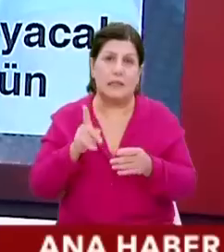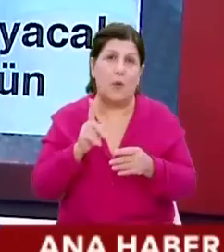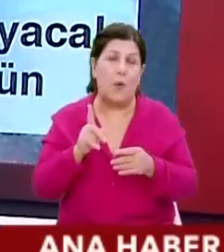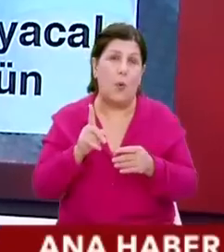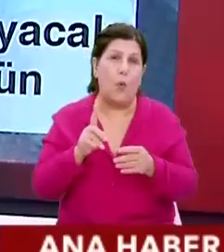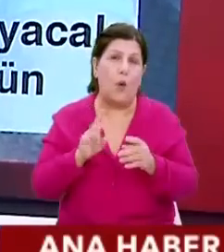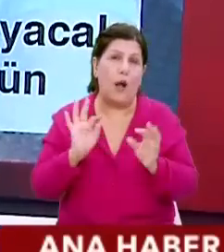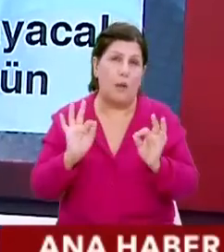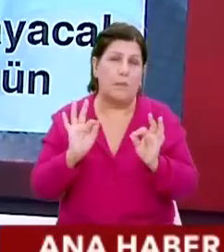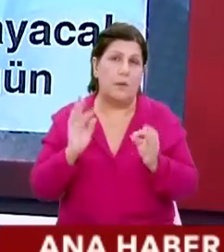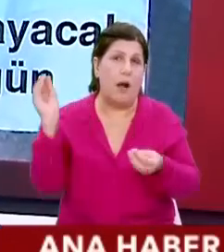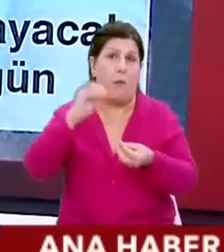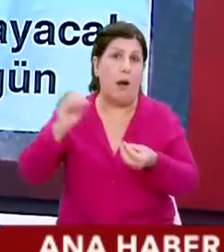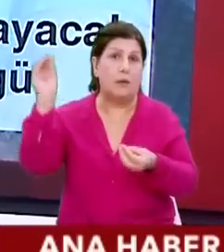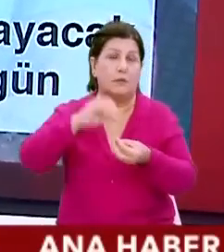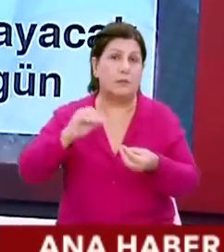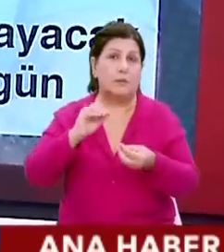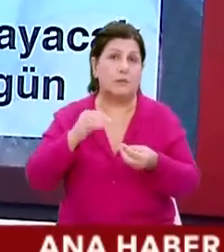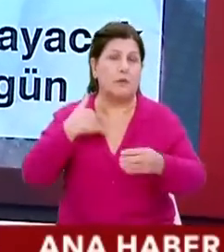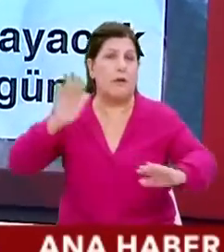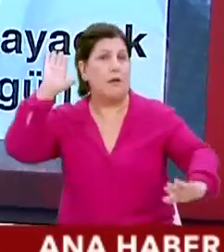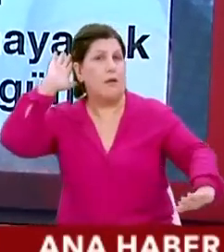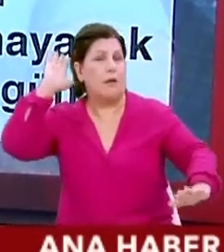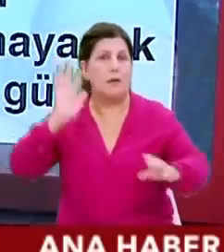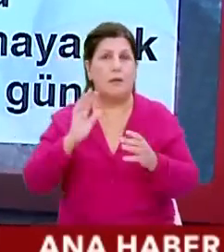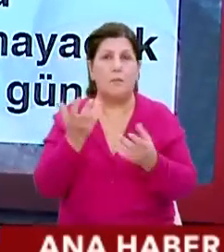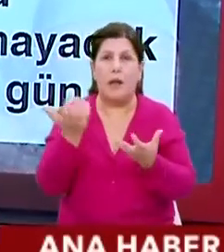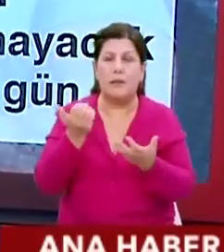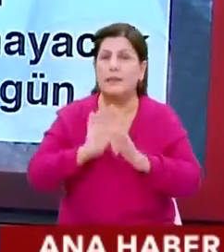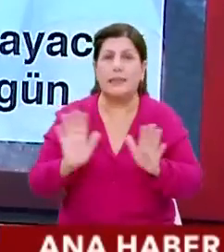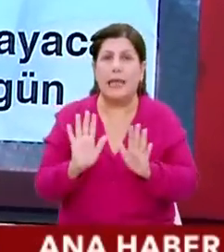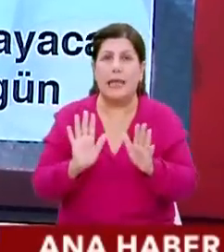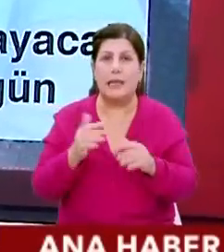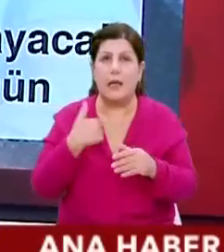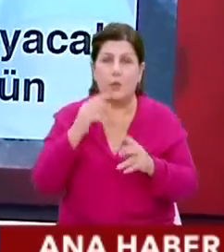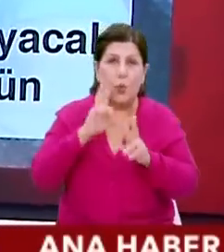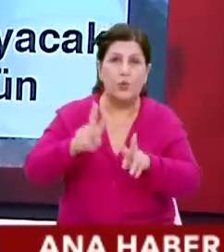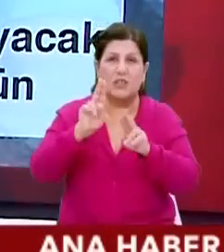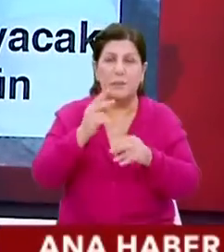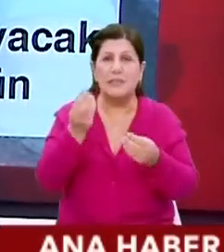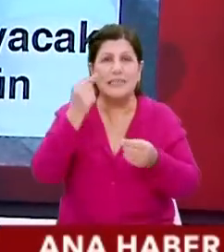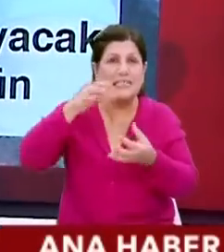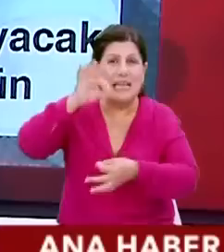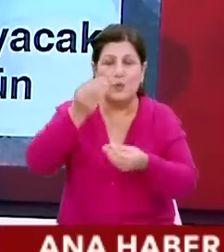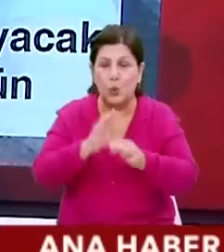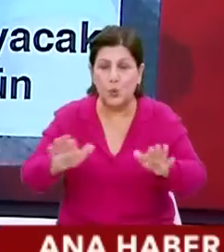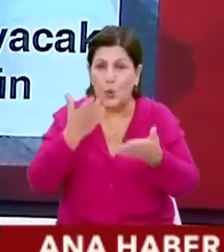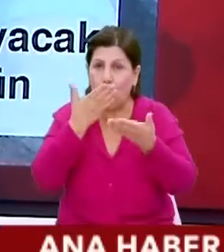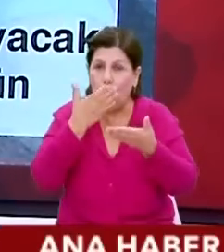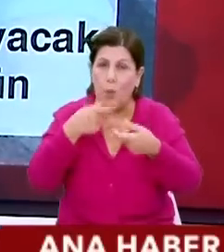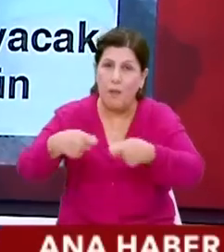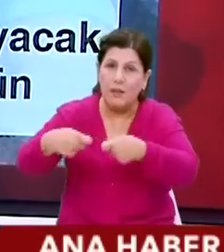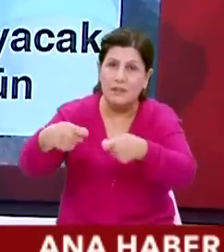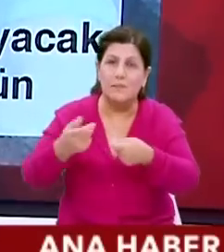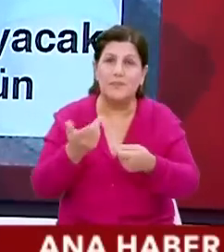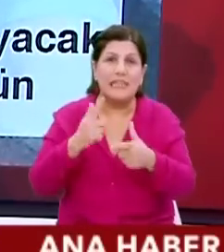böyle abartılan Yan gel yat parası da değil gördüğünüz gibi insanlar ya çocuklarını okutacaklar ya